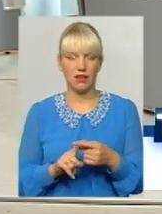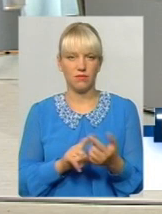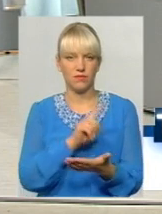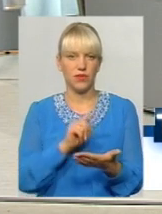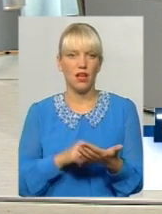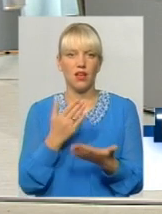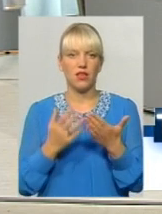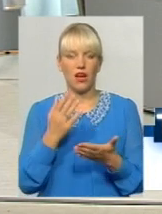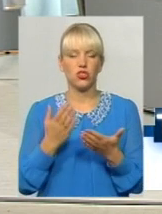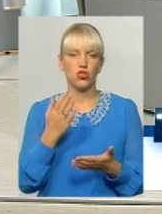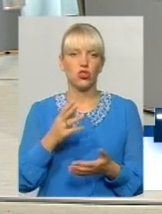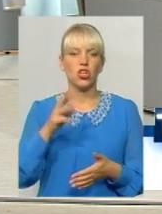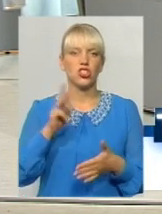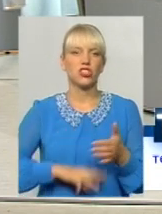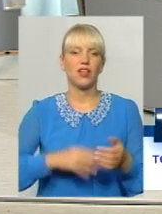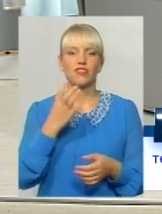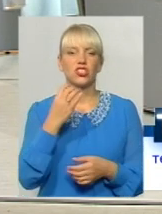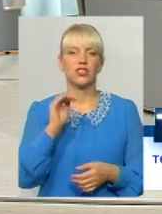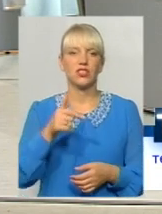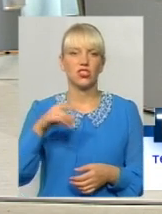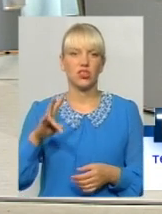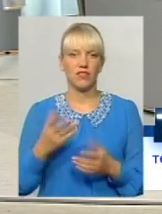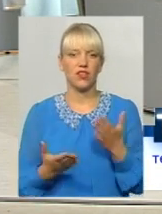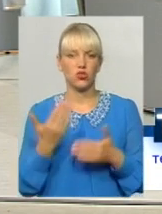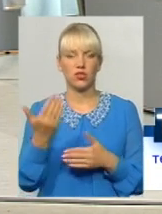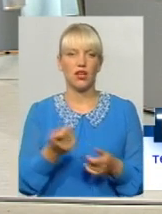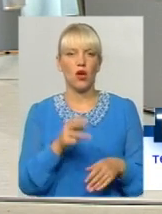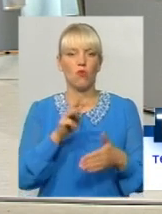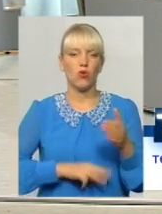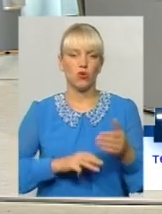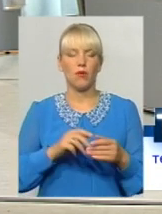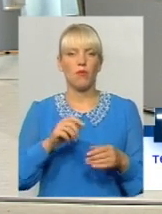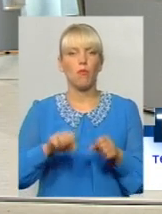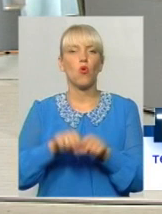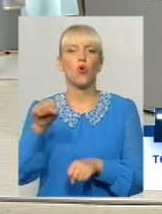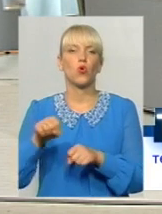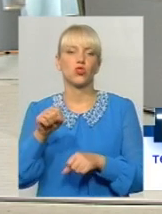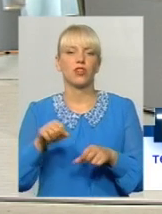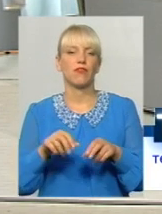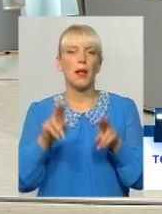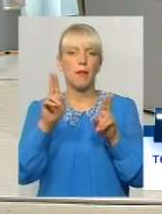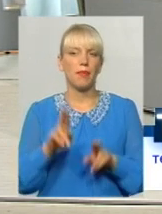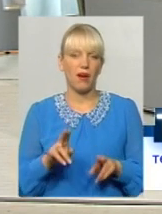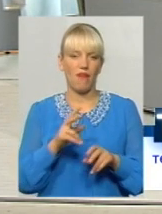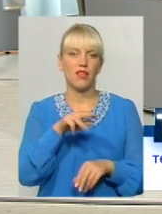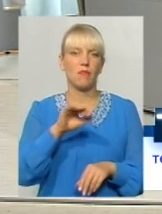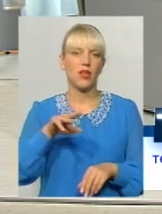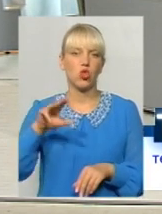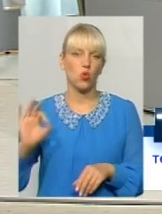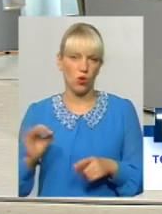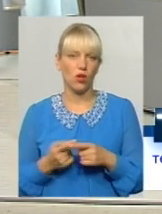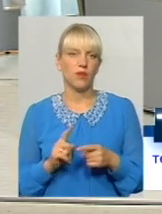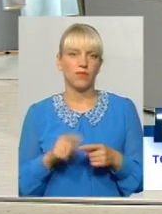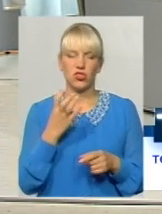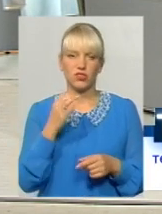штраф 400 тисяч гривень за те, що ти там порушив правила митного перевезення автомобіля або там протермінував, там більше року їздиш, на 400